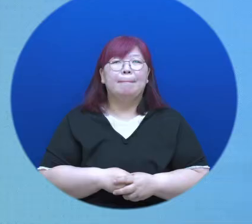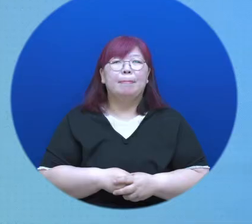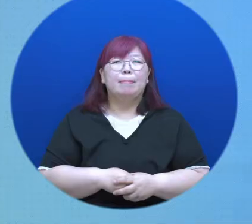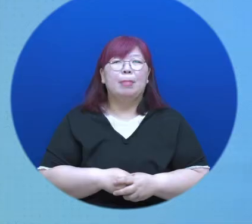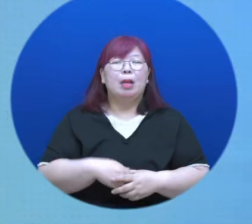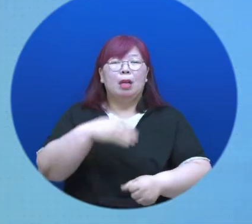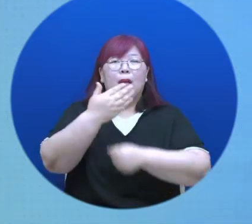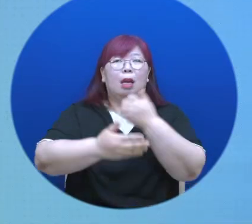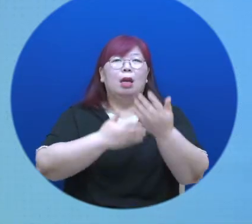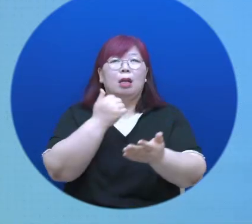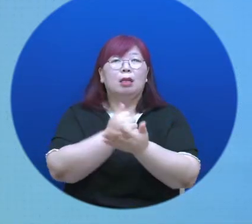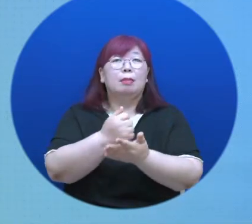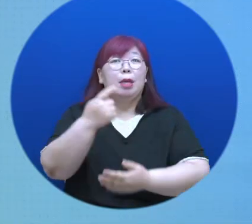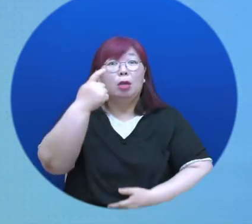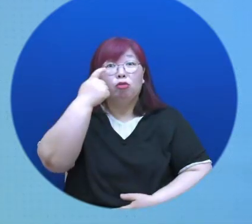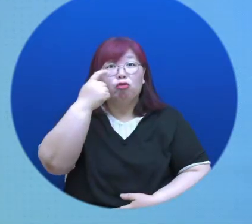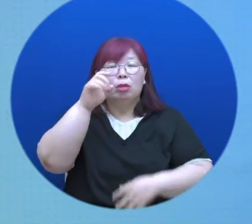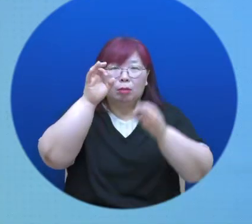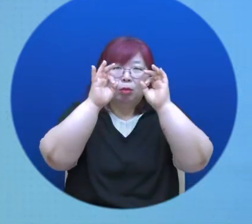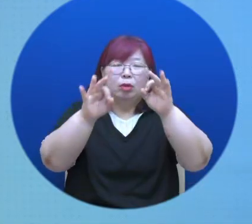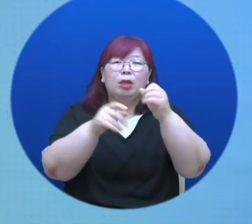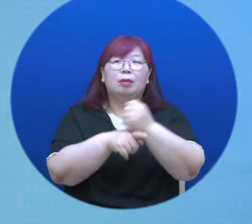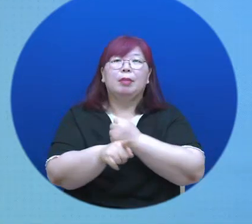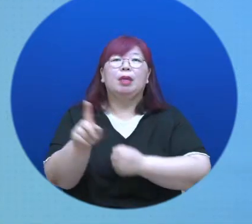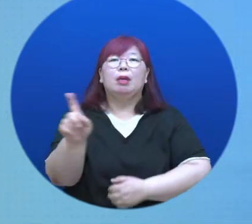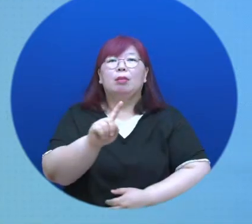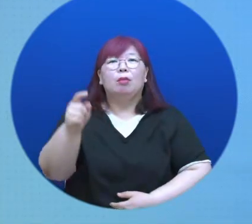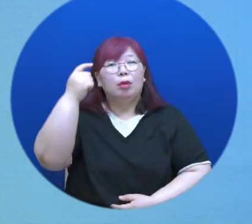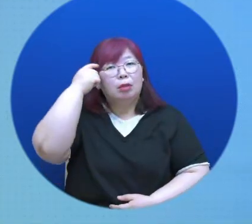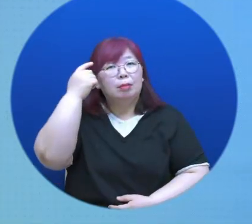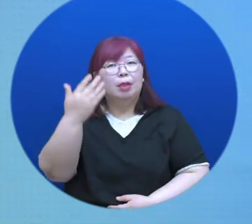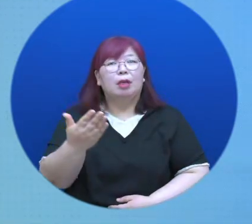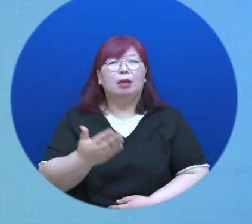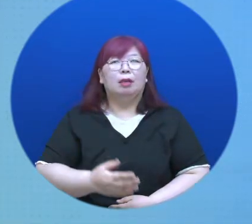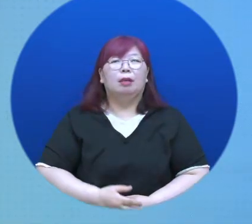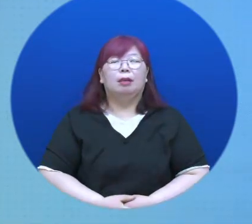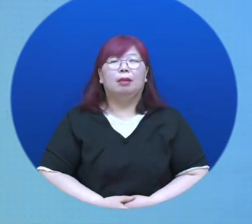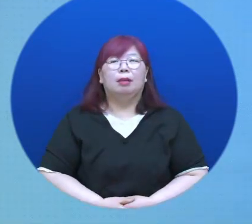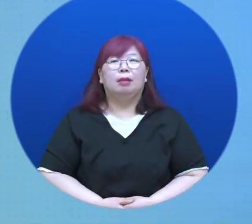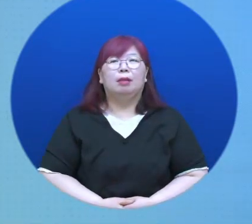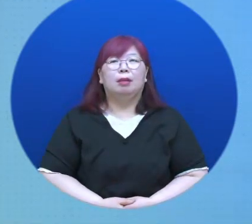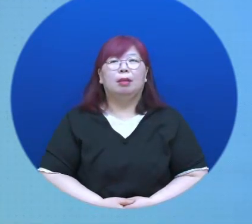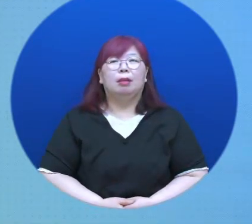하나님의 눈을 본다는 게 어떤 의미일까요? 어떤 것을 의미할까요?